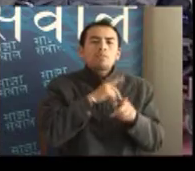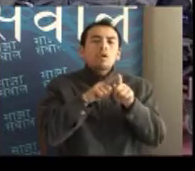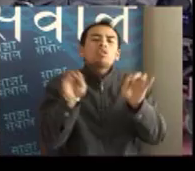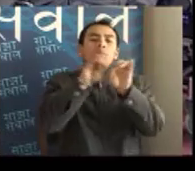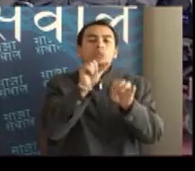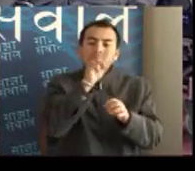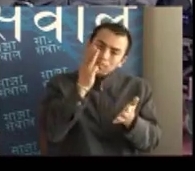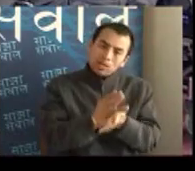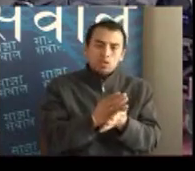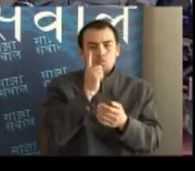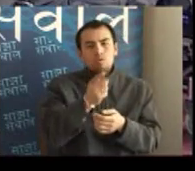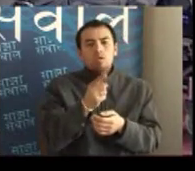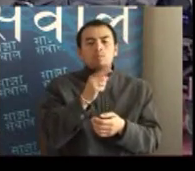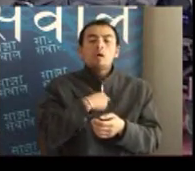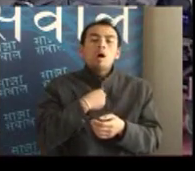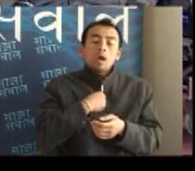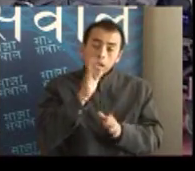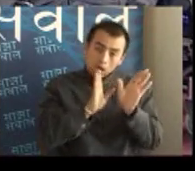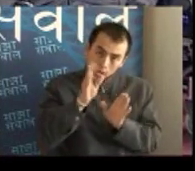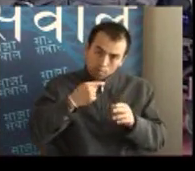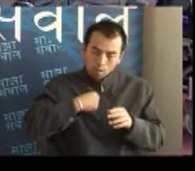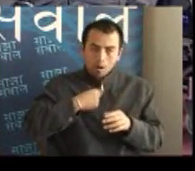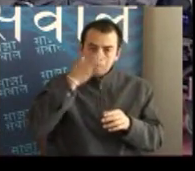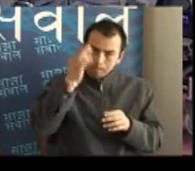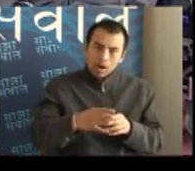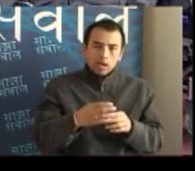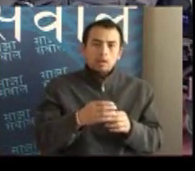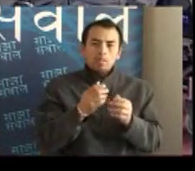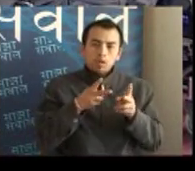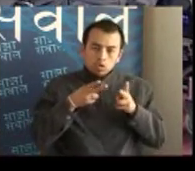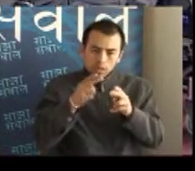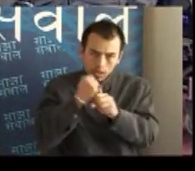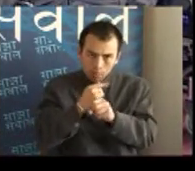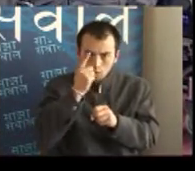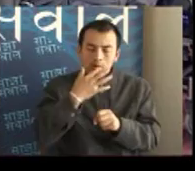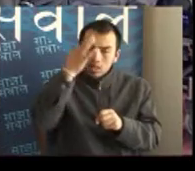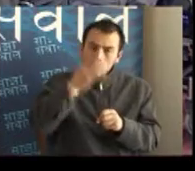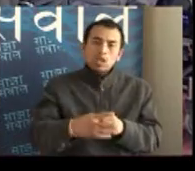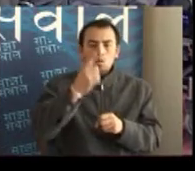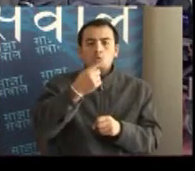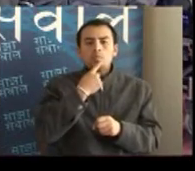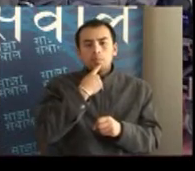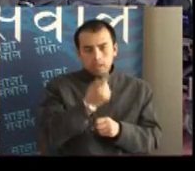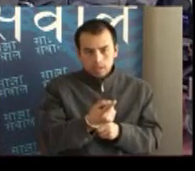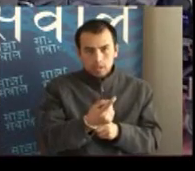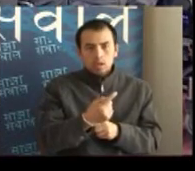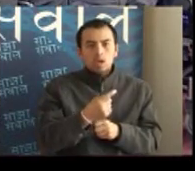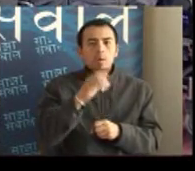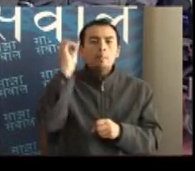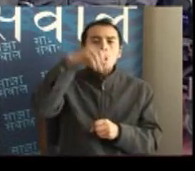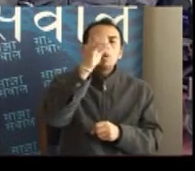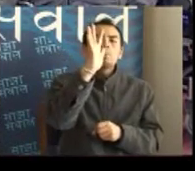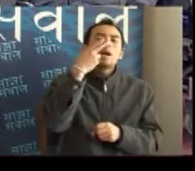भाषामा, त्यो समाचारको ठाउँमा म यदि मेरो हिसाबले म सम्पादक भएर मैले डिसिजन गर्नुपर्ने समाचार हुन्थ्यो भने पर्वतको